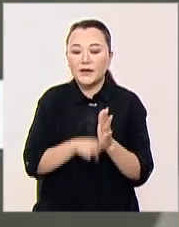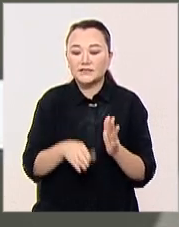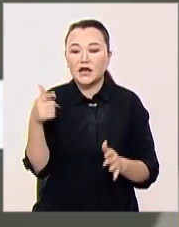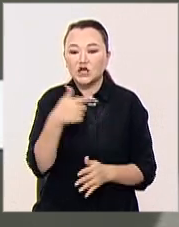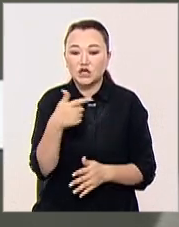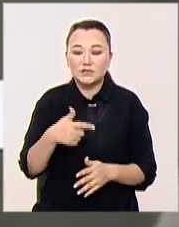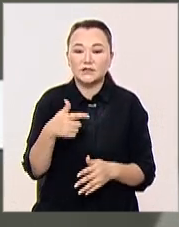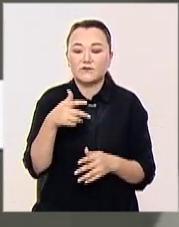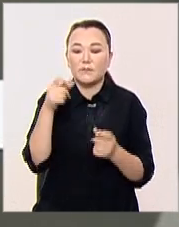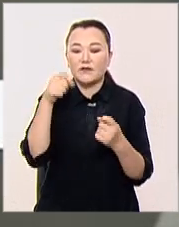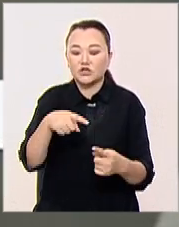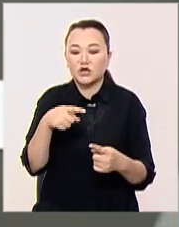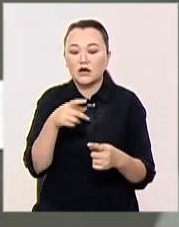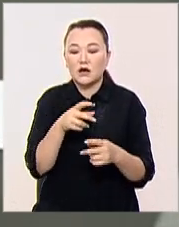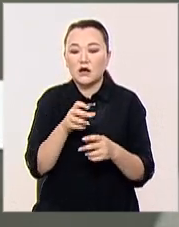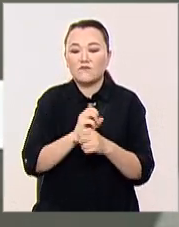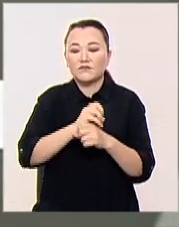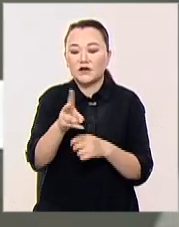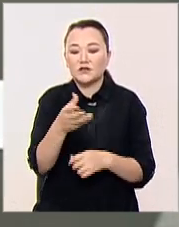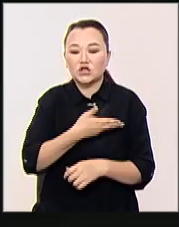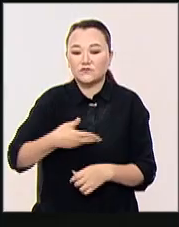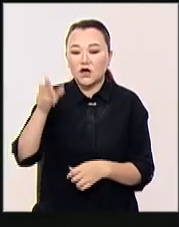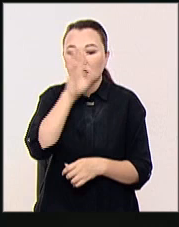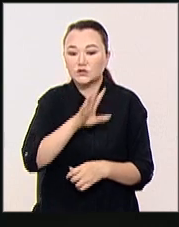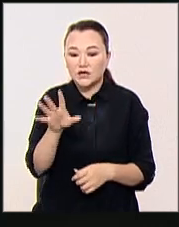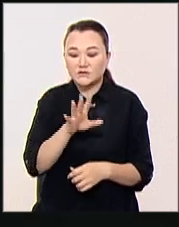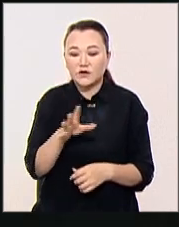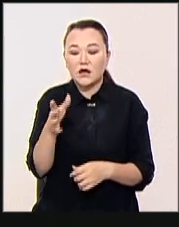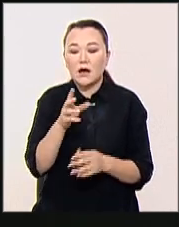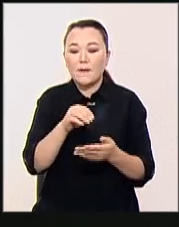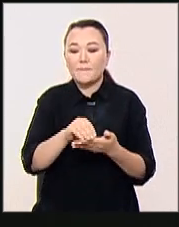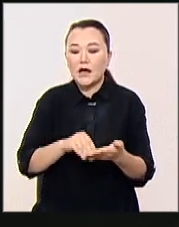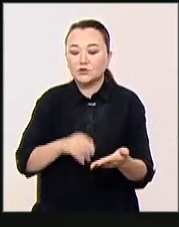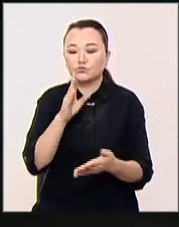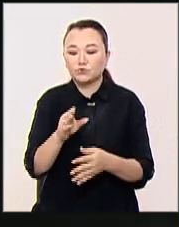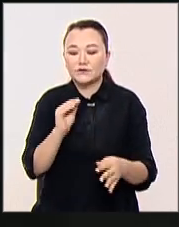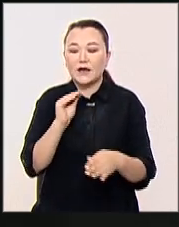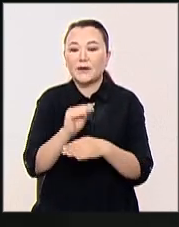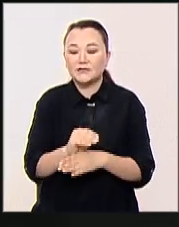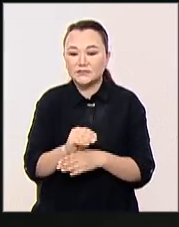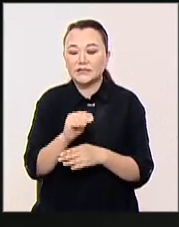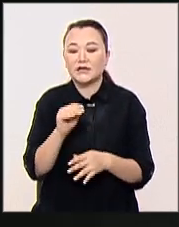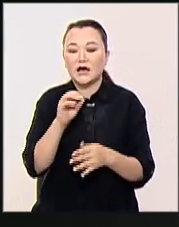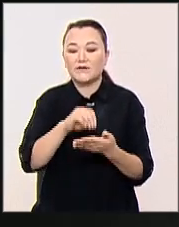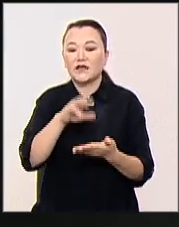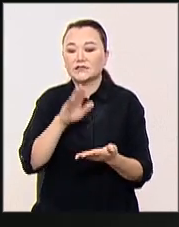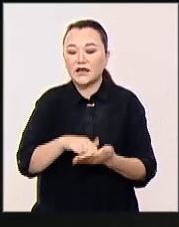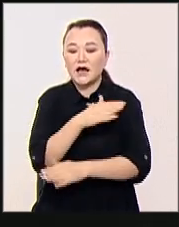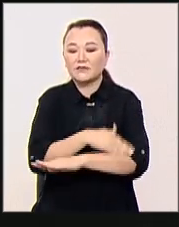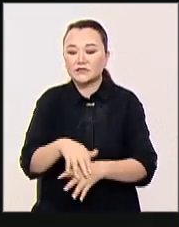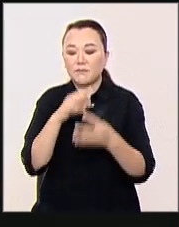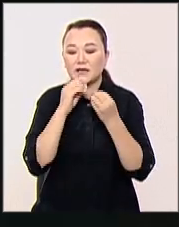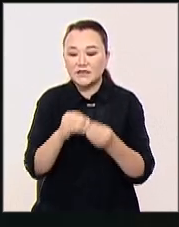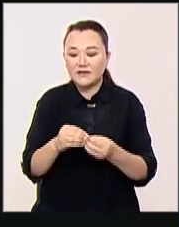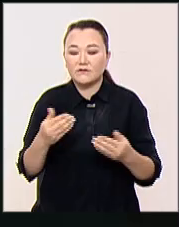гражданства подлежащим выдвоению с территории нашего государства в базу данных будут дополнительно вносить адрес места постоянного